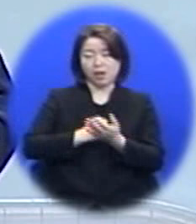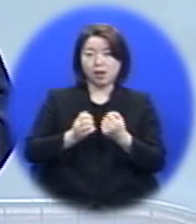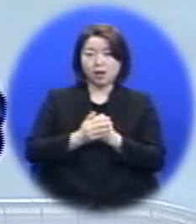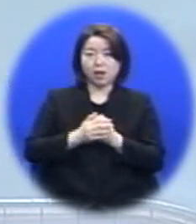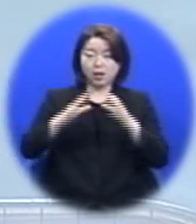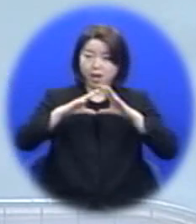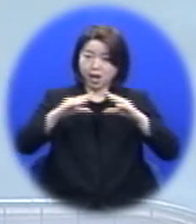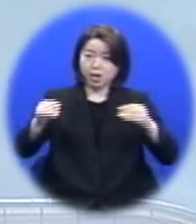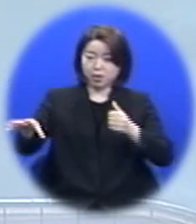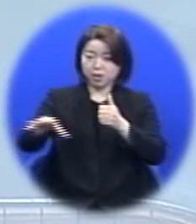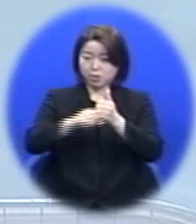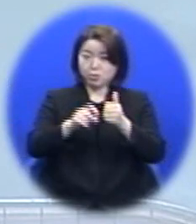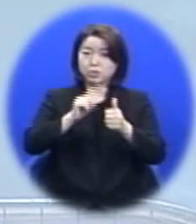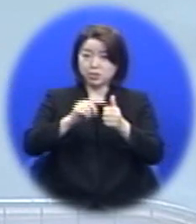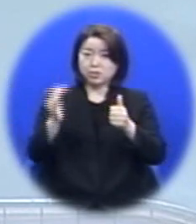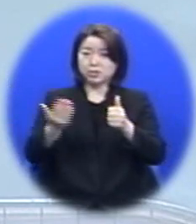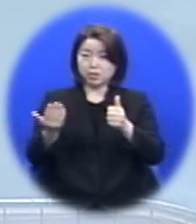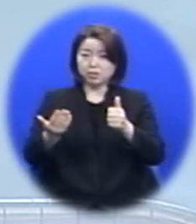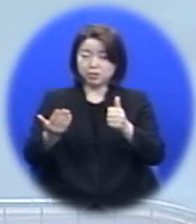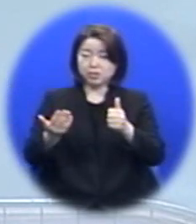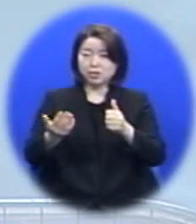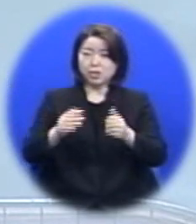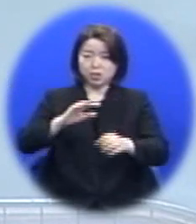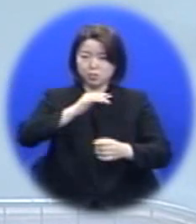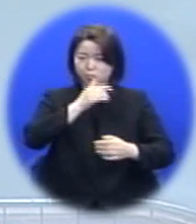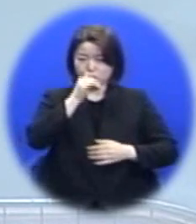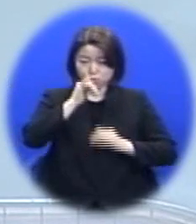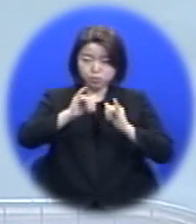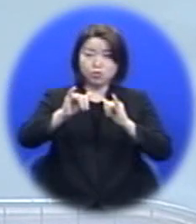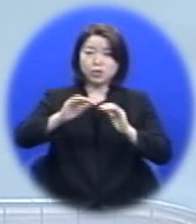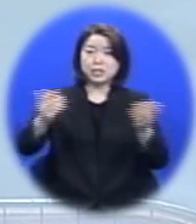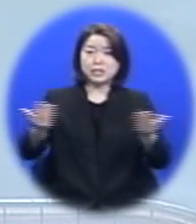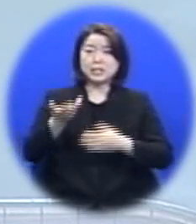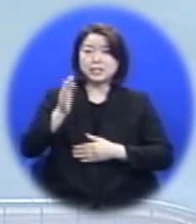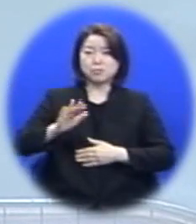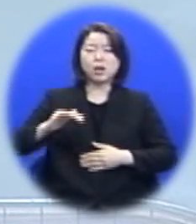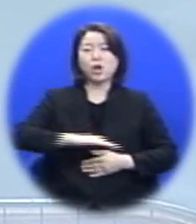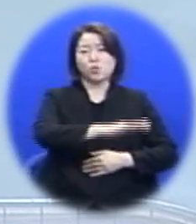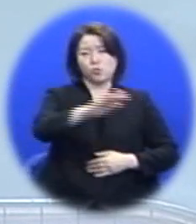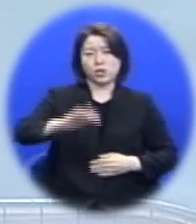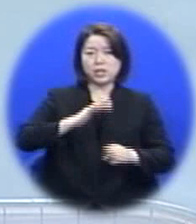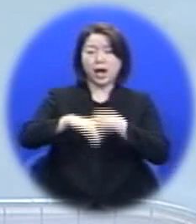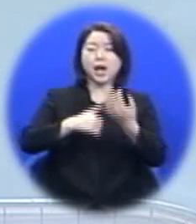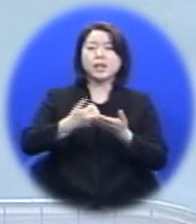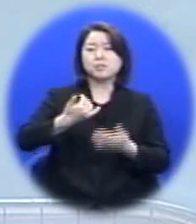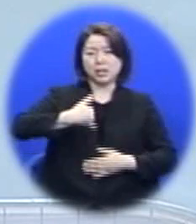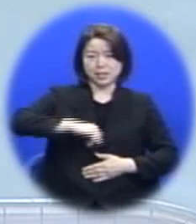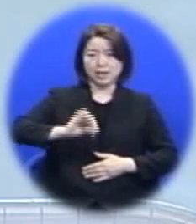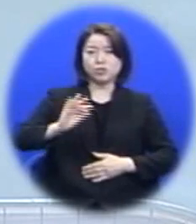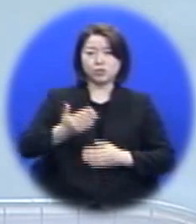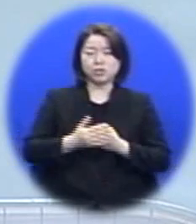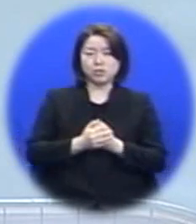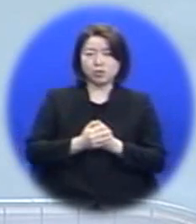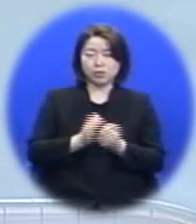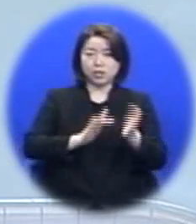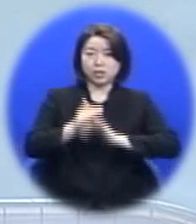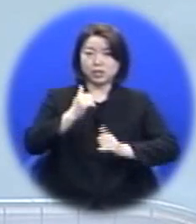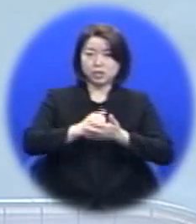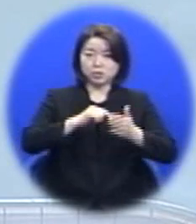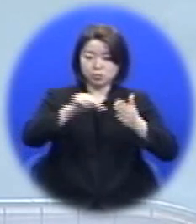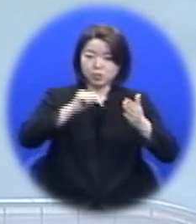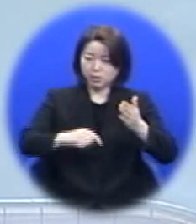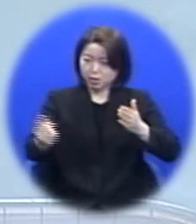거 대단한 일이긴 하지만, 우리는 하나님의 자녀가 됐잖아요. 예수님께서 우리 안에 오셔서 우리와